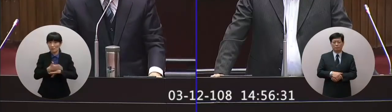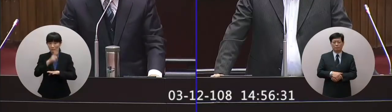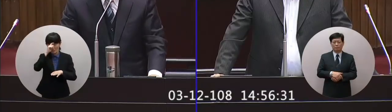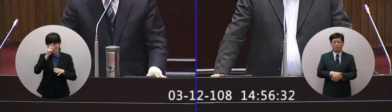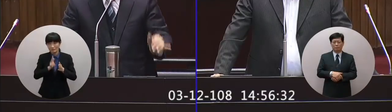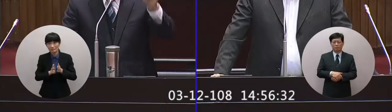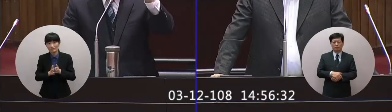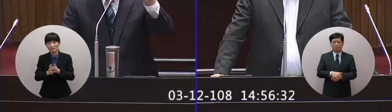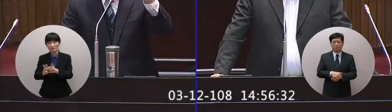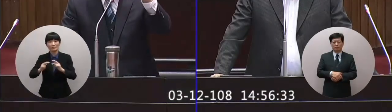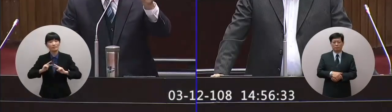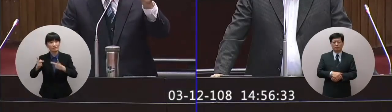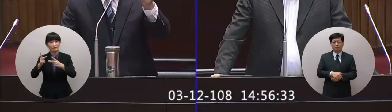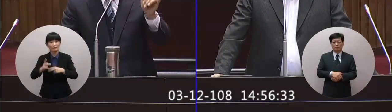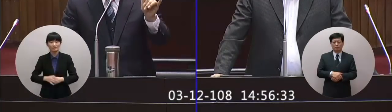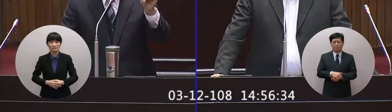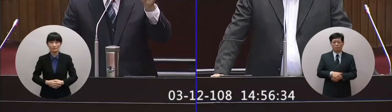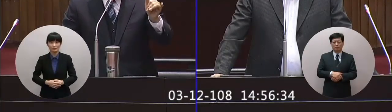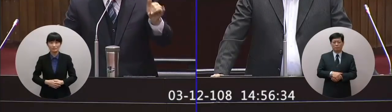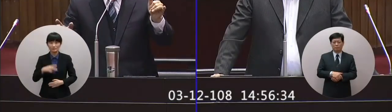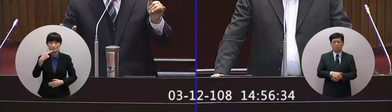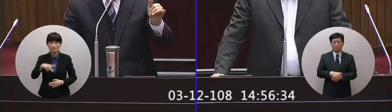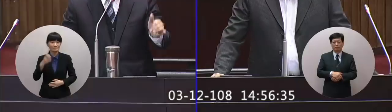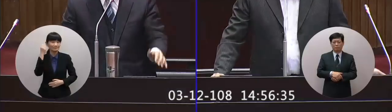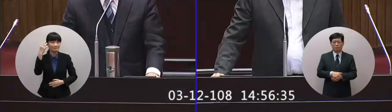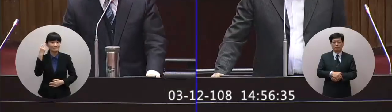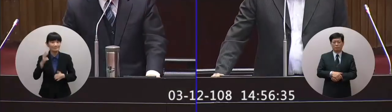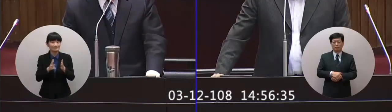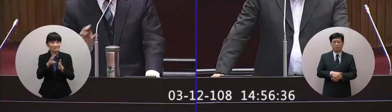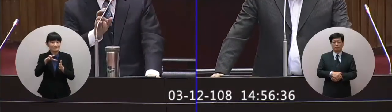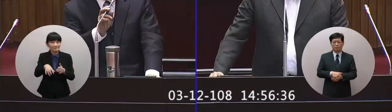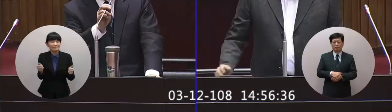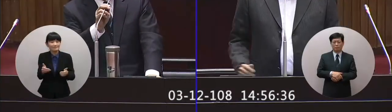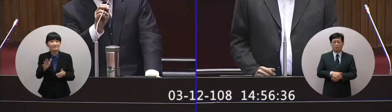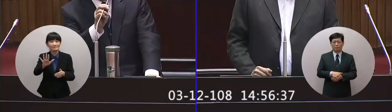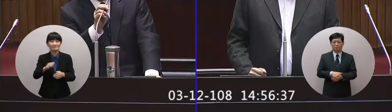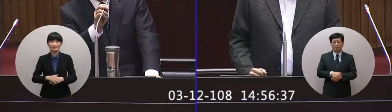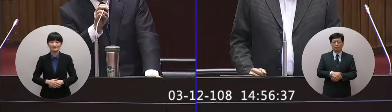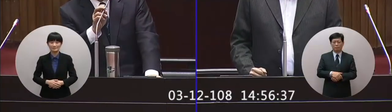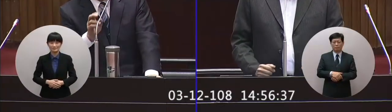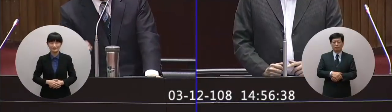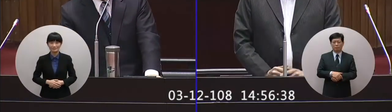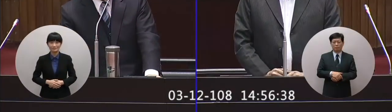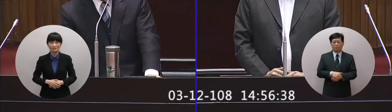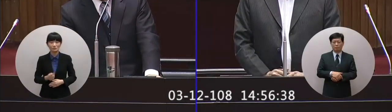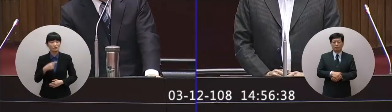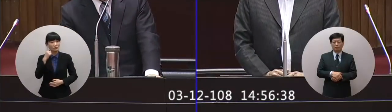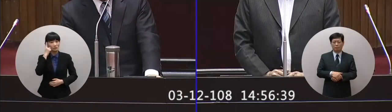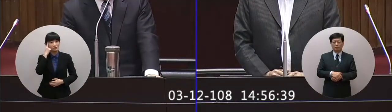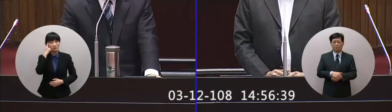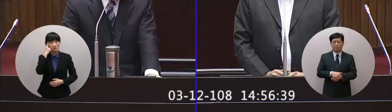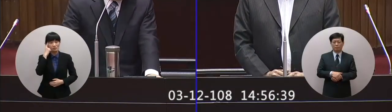线高架，搁送六个火车，新的火车站予屏东。所以无想到